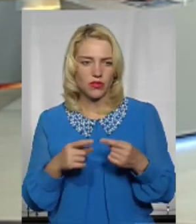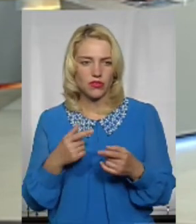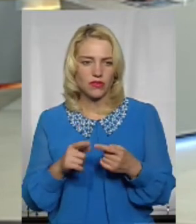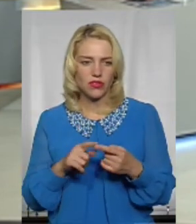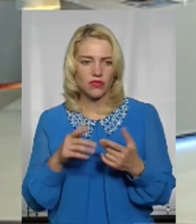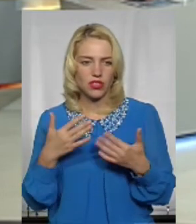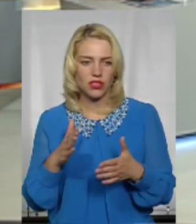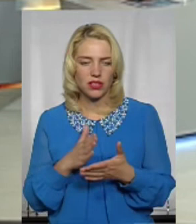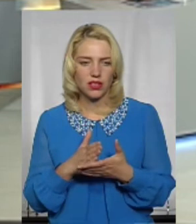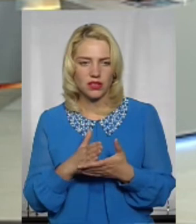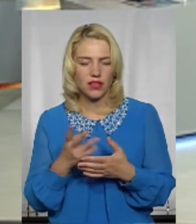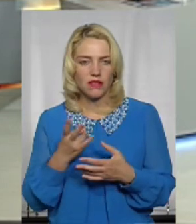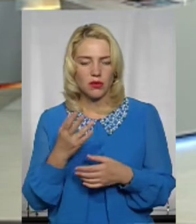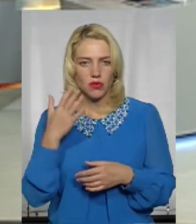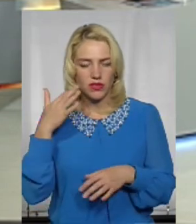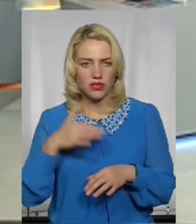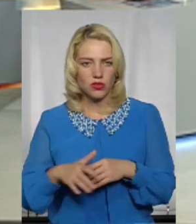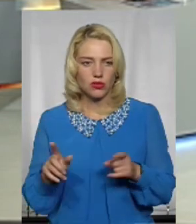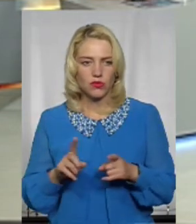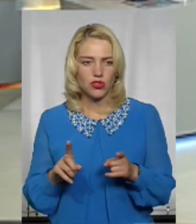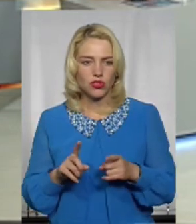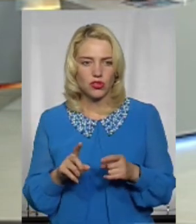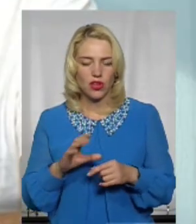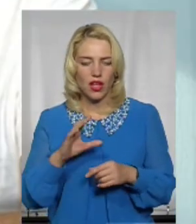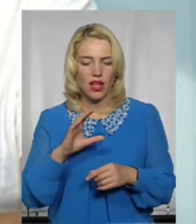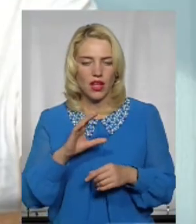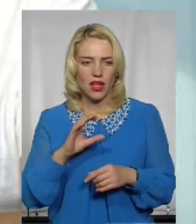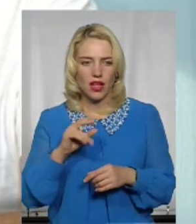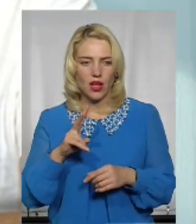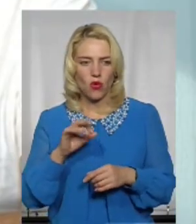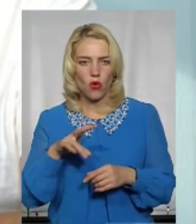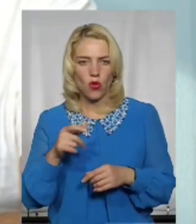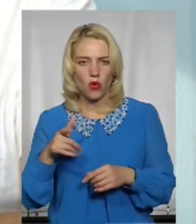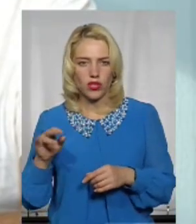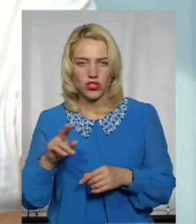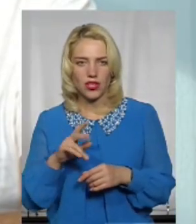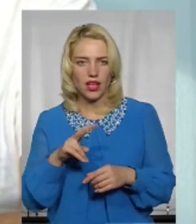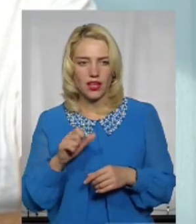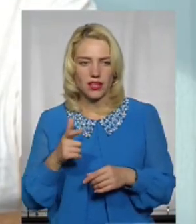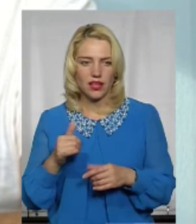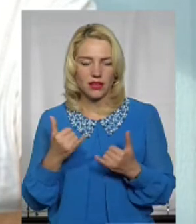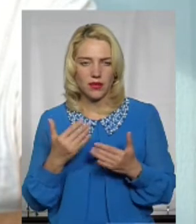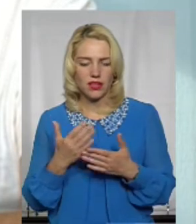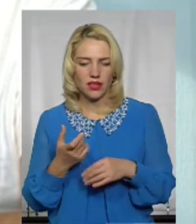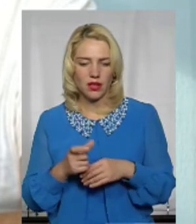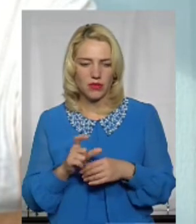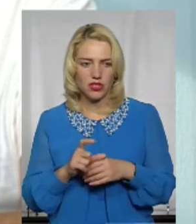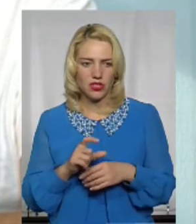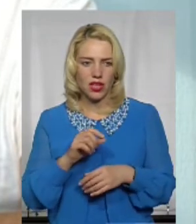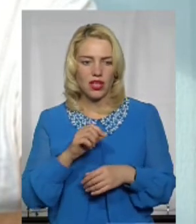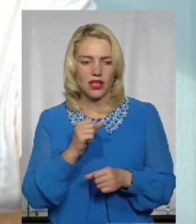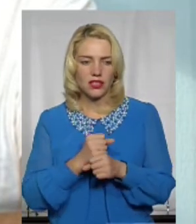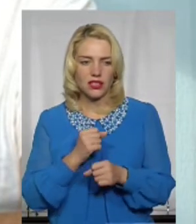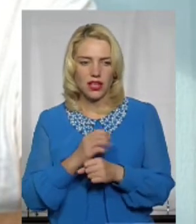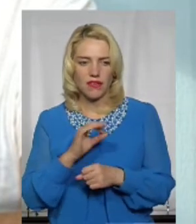є знову. Ви повинні зрозуміти, що екологічна ліга, на мою думку, тепер найбільш дієва екологічна